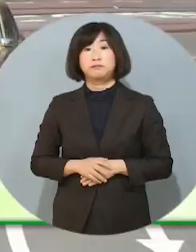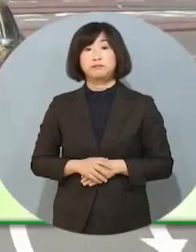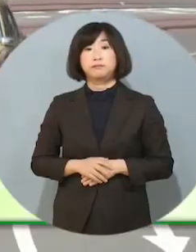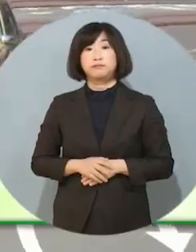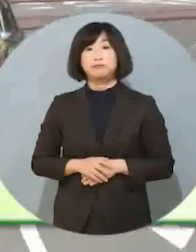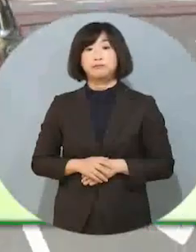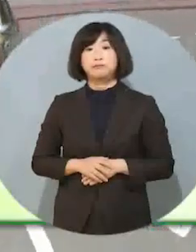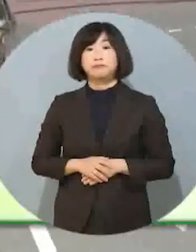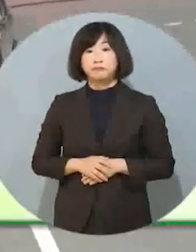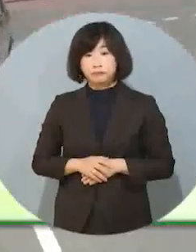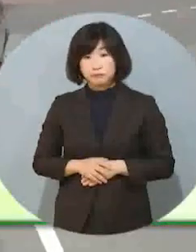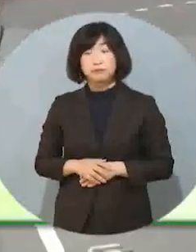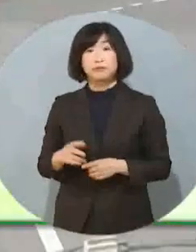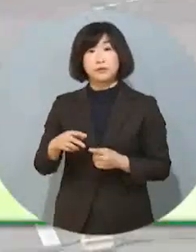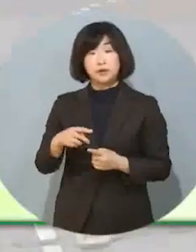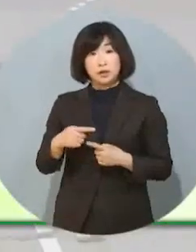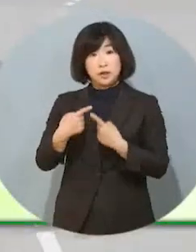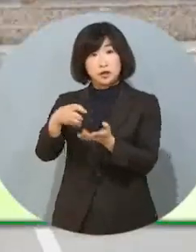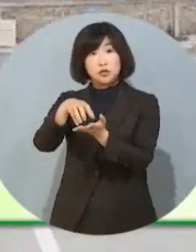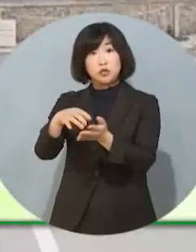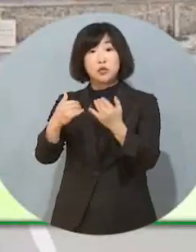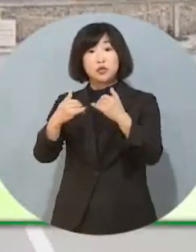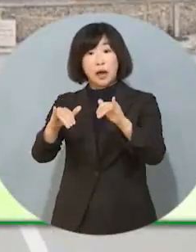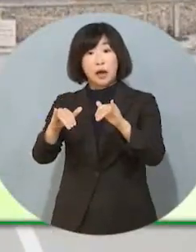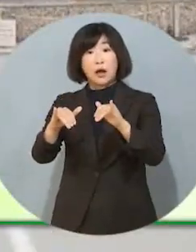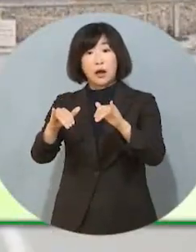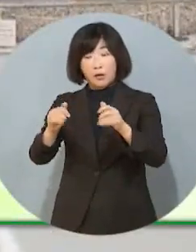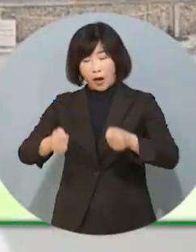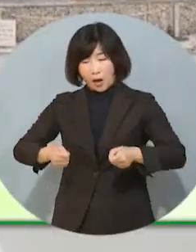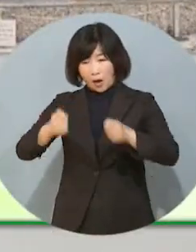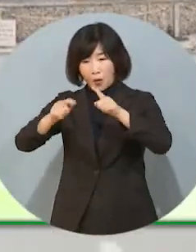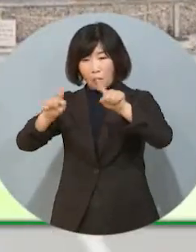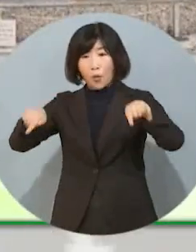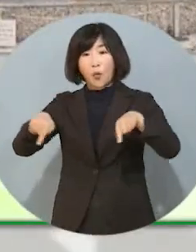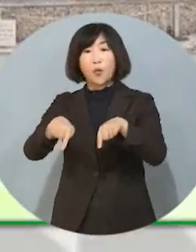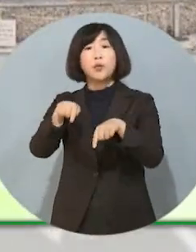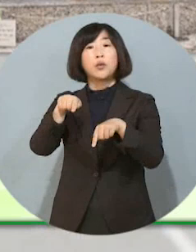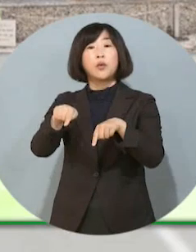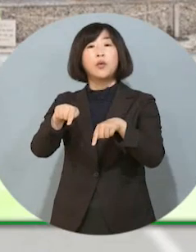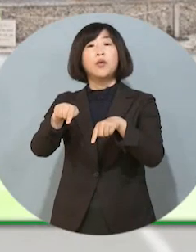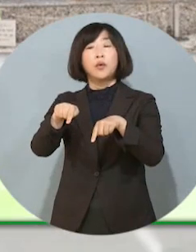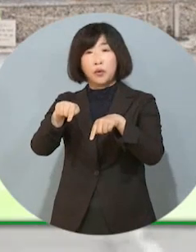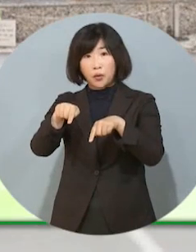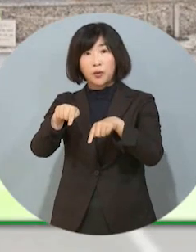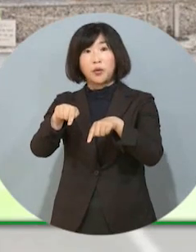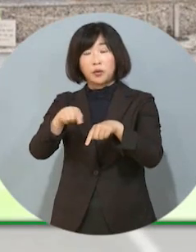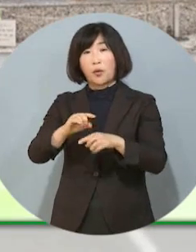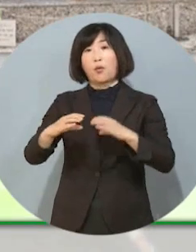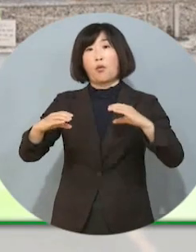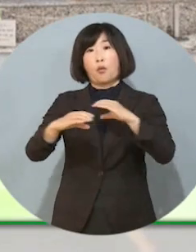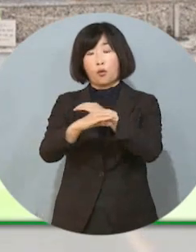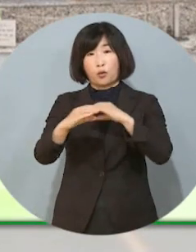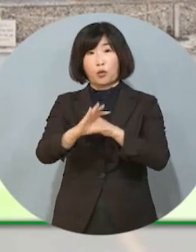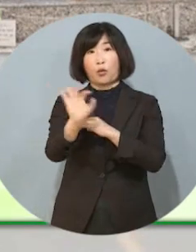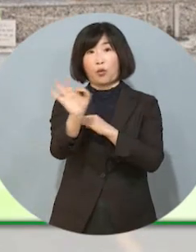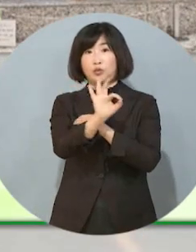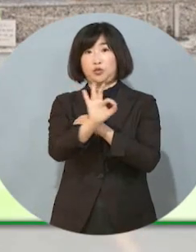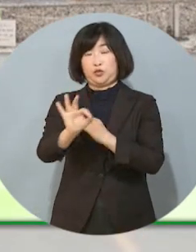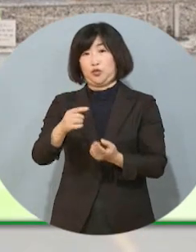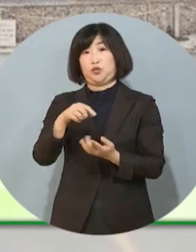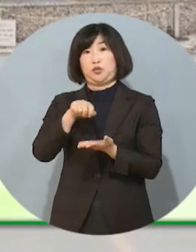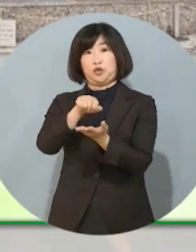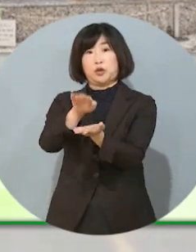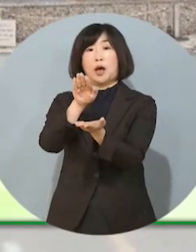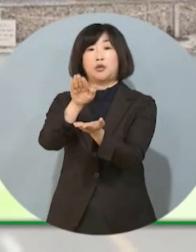です入賞者には表彰状と都営交通グッズなどが送られ入賞作品は交通